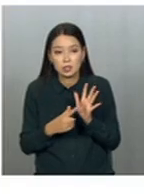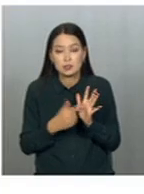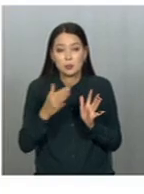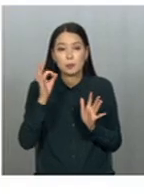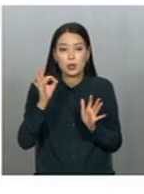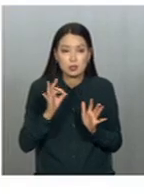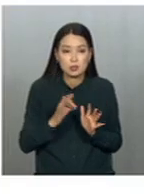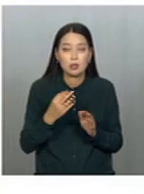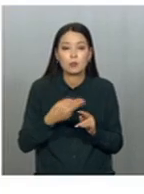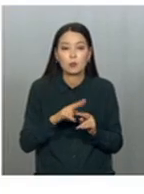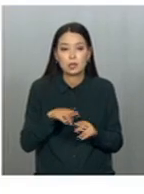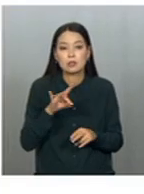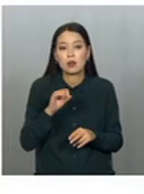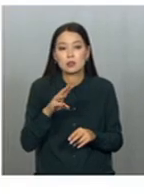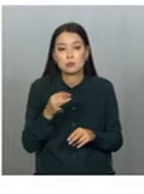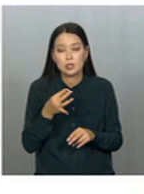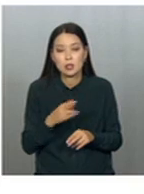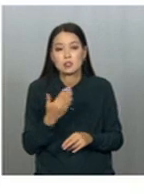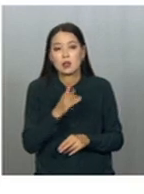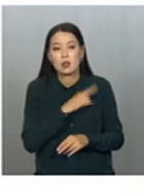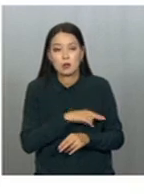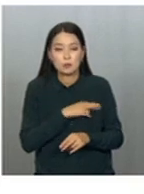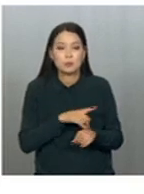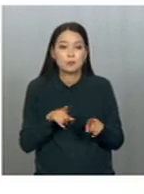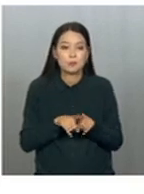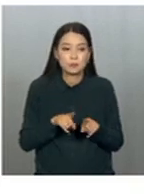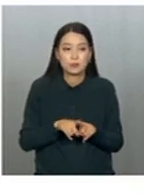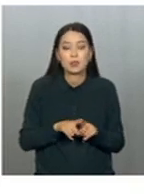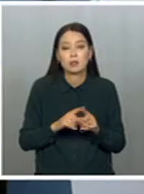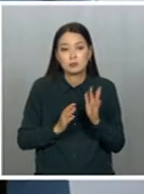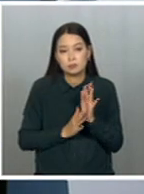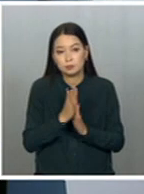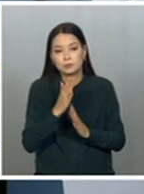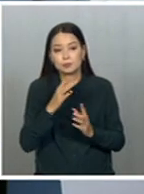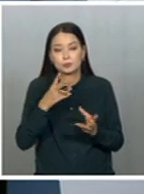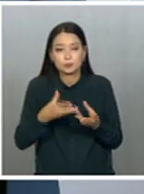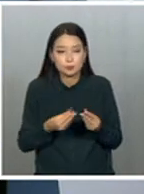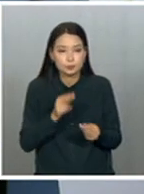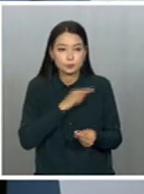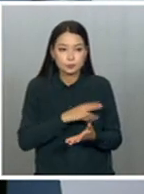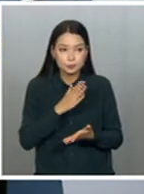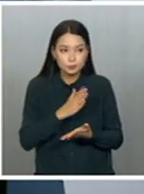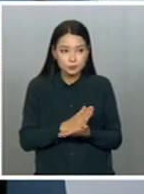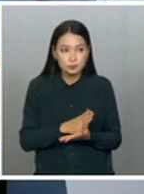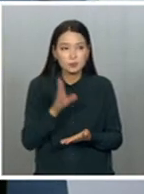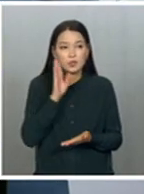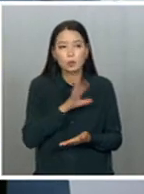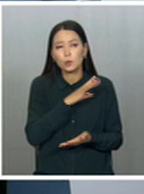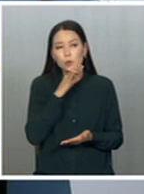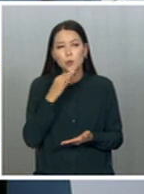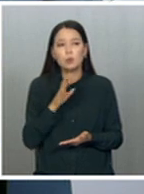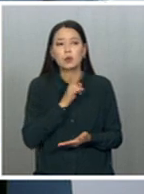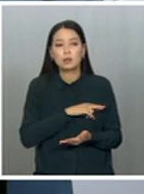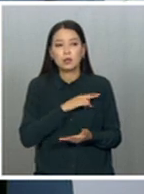99,8-99,7% транспирация үдерісі арқылы буланып атмосфераға көтеріледі. Суды ең көп буландыратын кезең ол